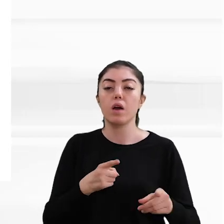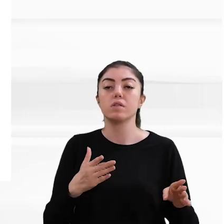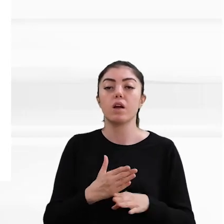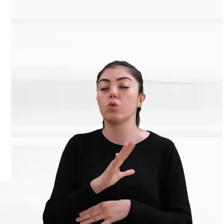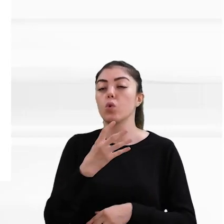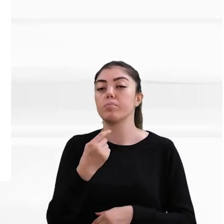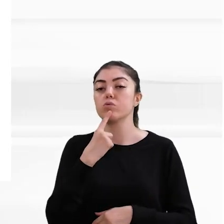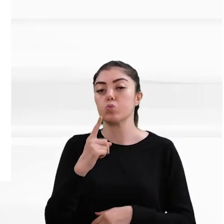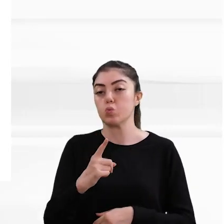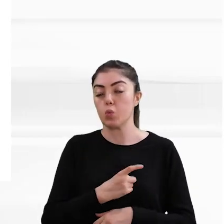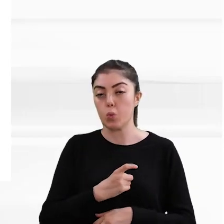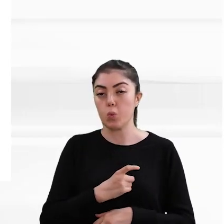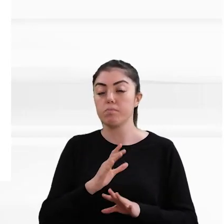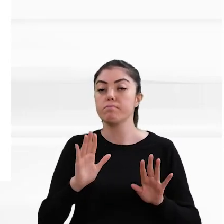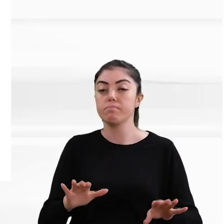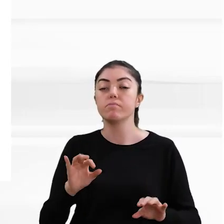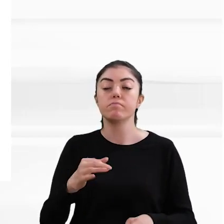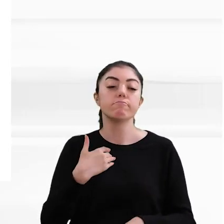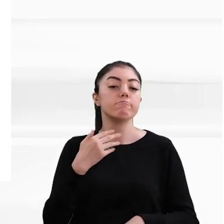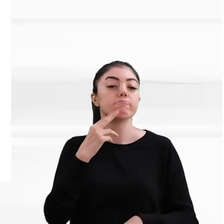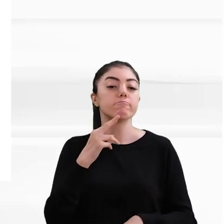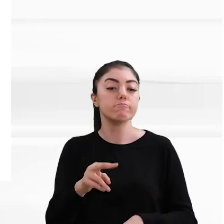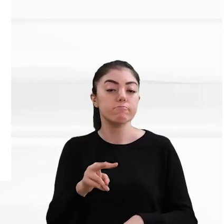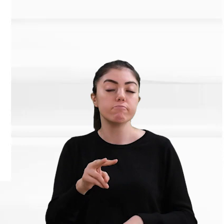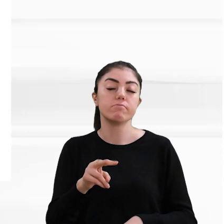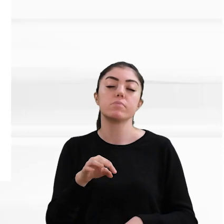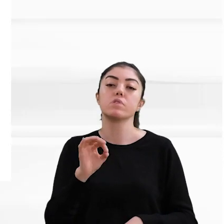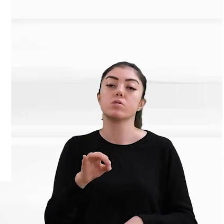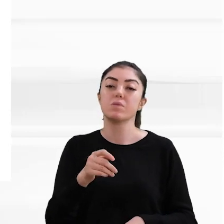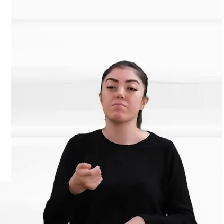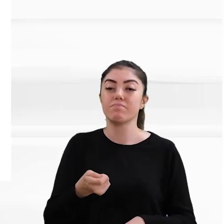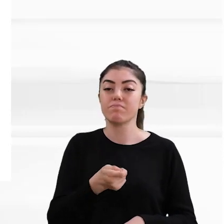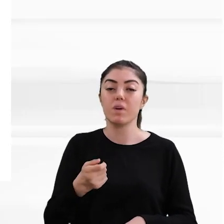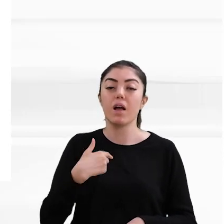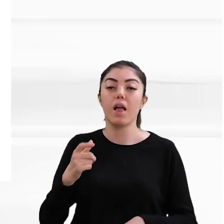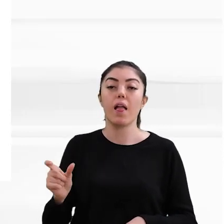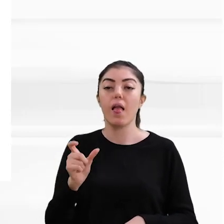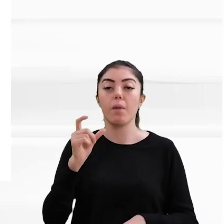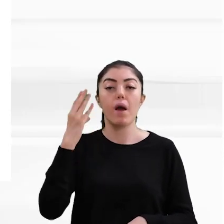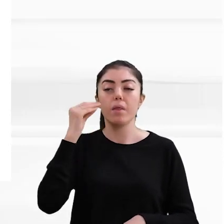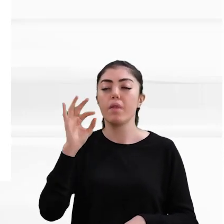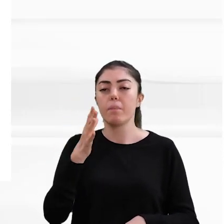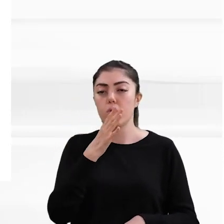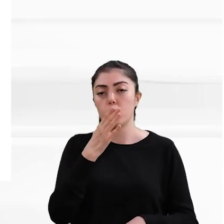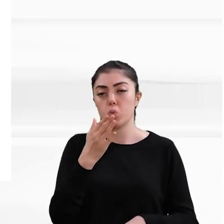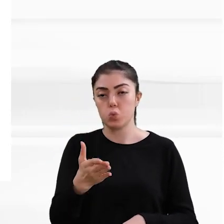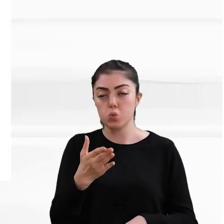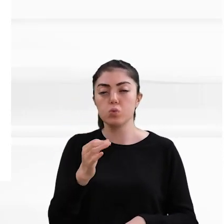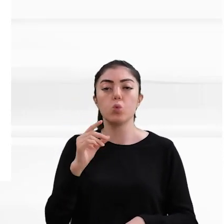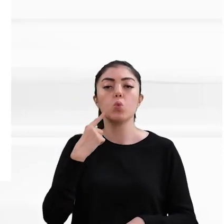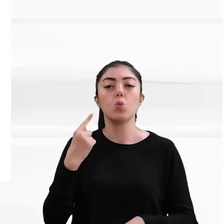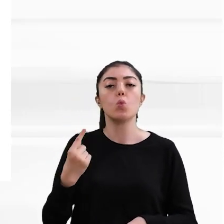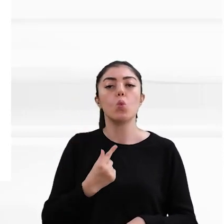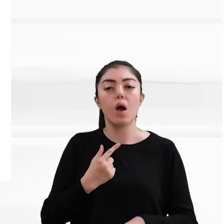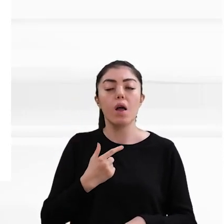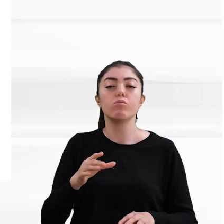yayınlama, 3 füzyon olaylarından hangileri gerçekleşir? Sevgili öğrenciler, lazer kelimesinin